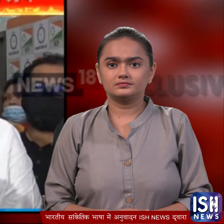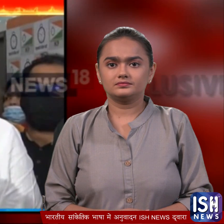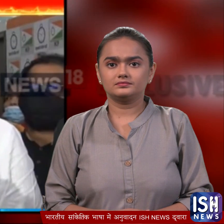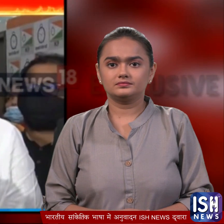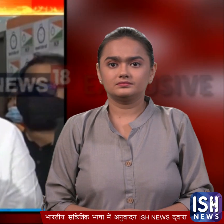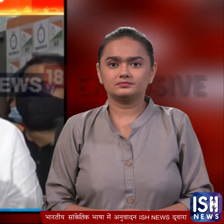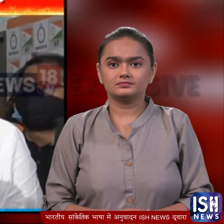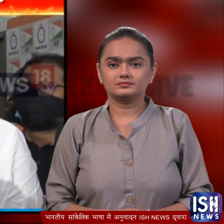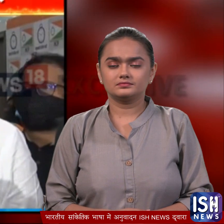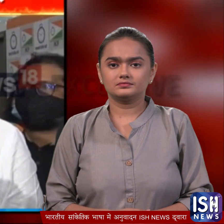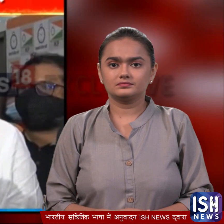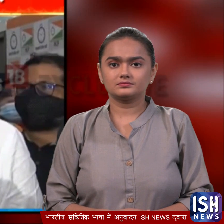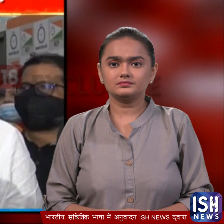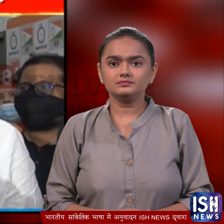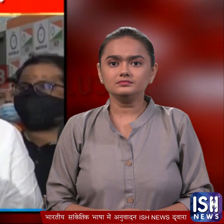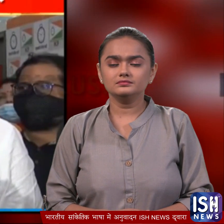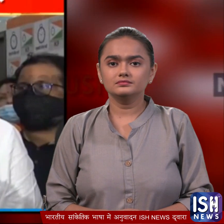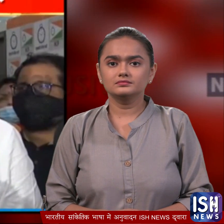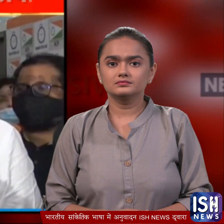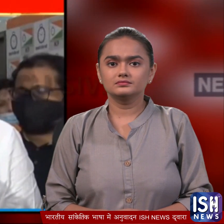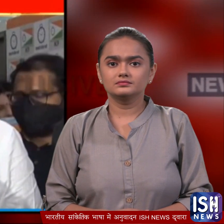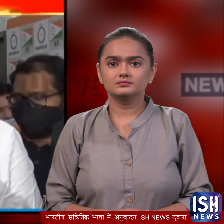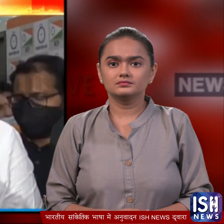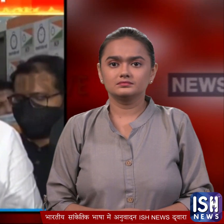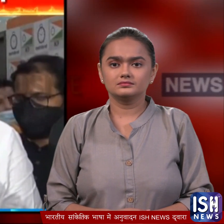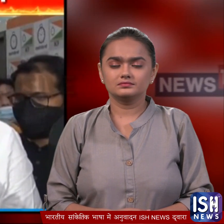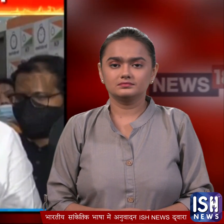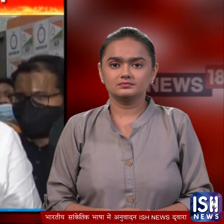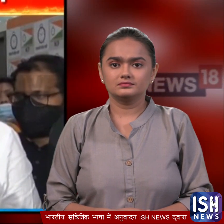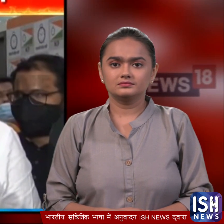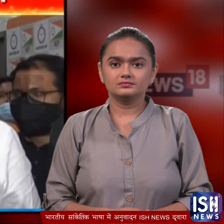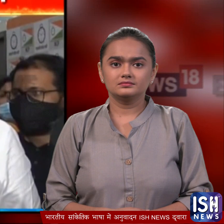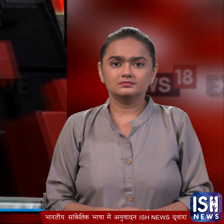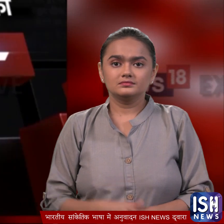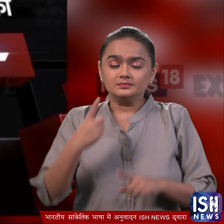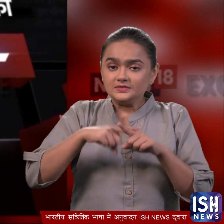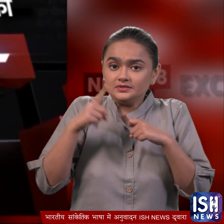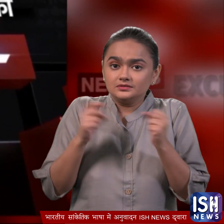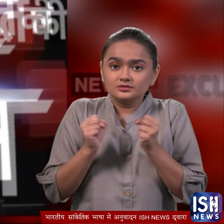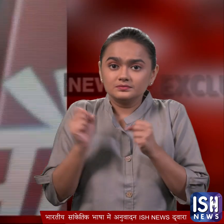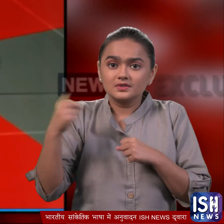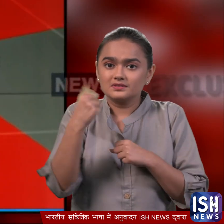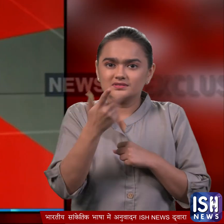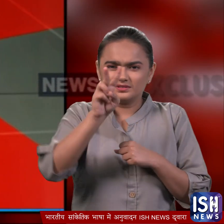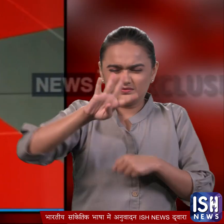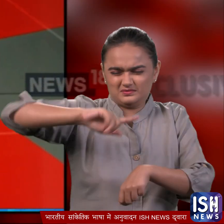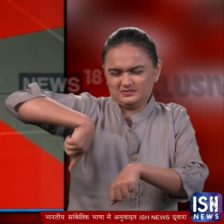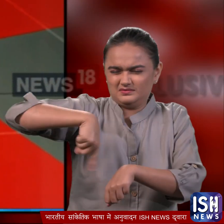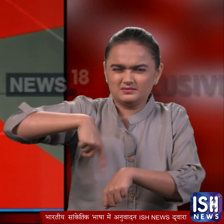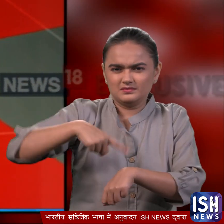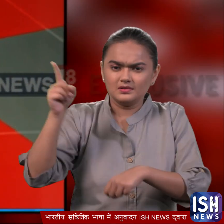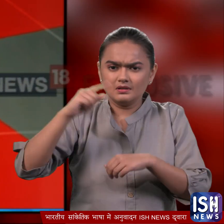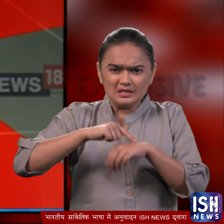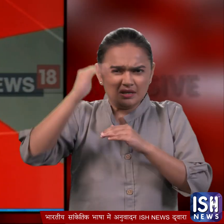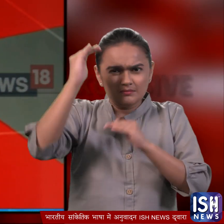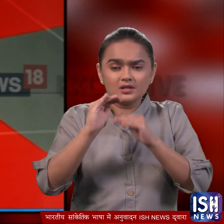जाऊन कोणी राजकारण करू शकतं हे मला आजपर्यंत कळलेलं नाहीये। कश्मीर में 24